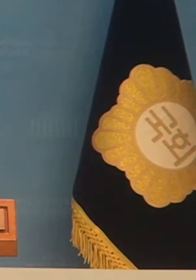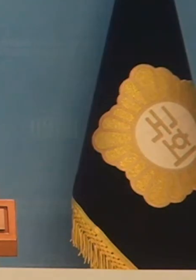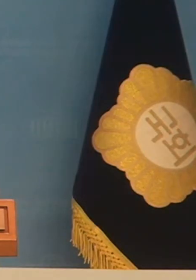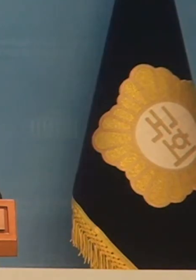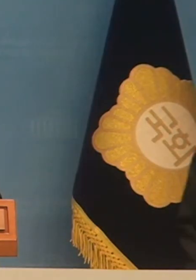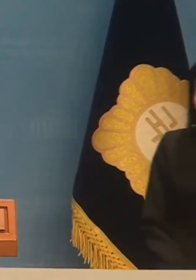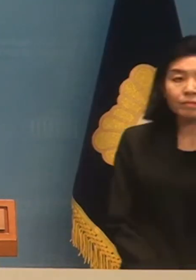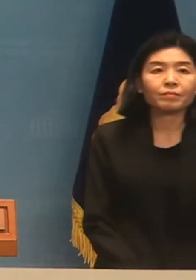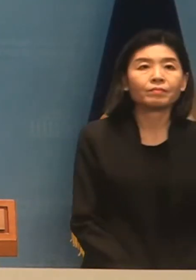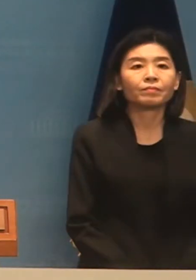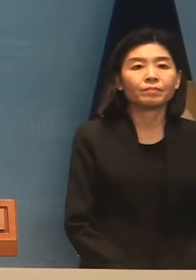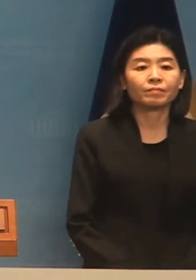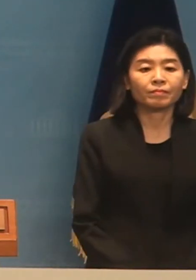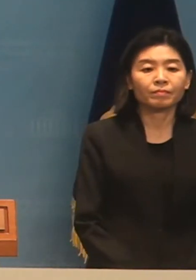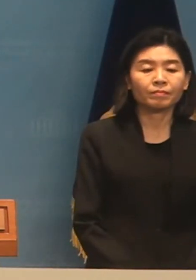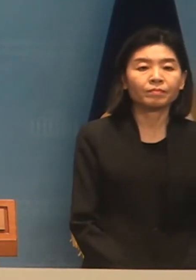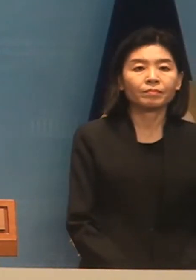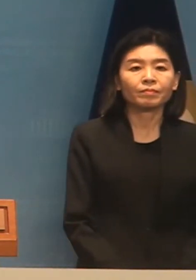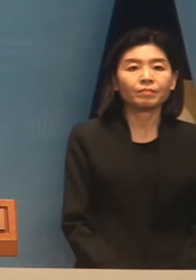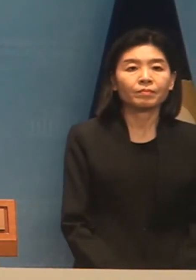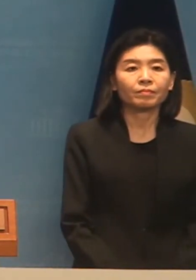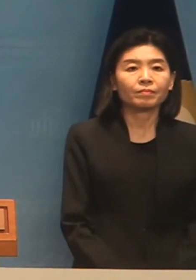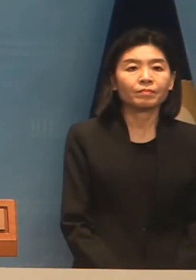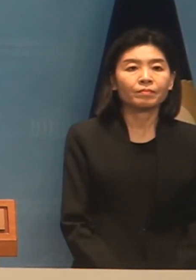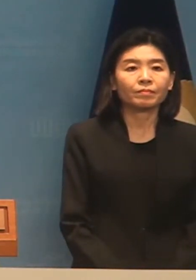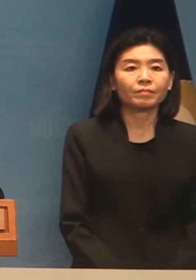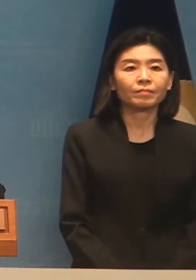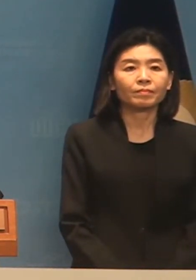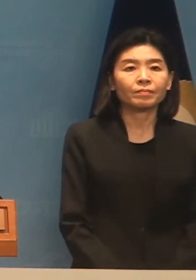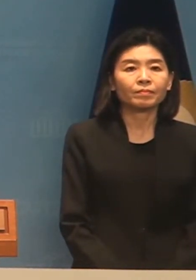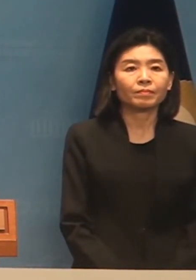11시 기자회견 시작하도록 하겠습니다.